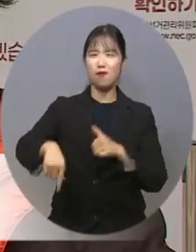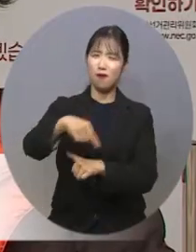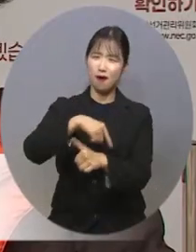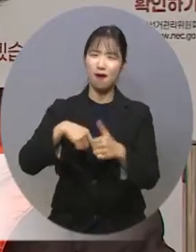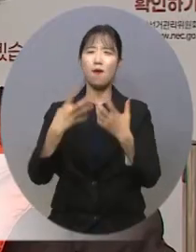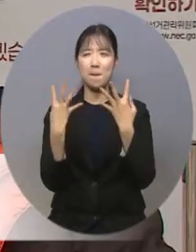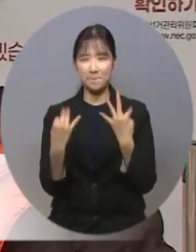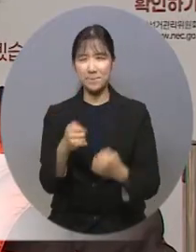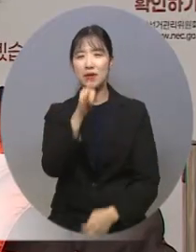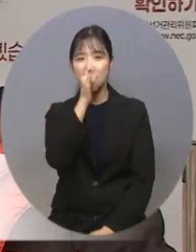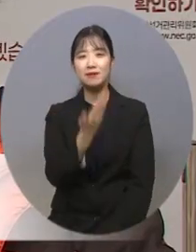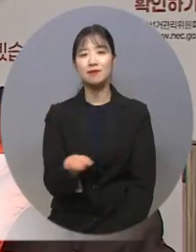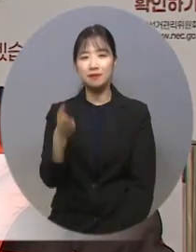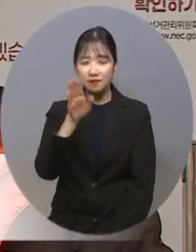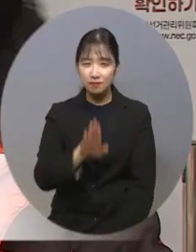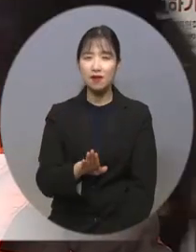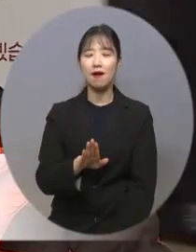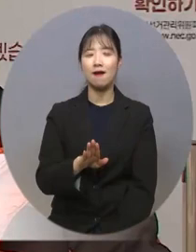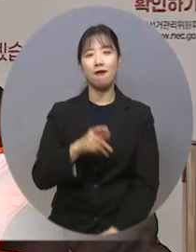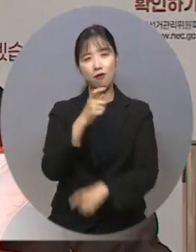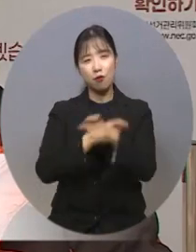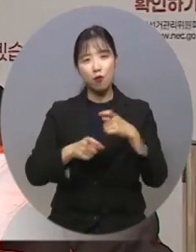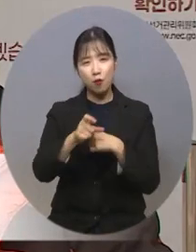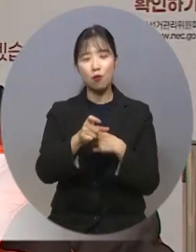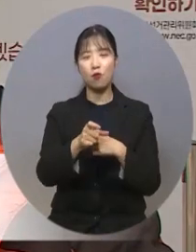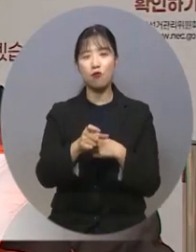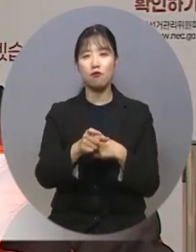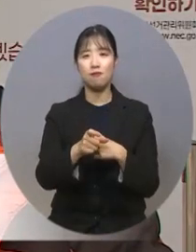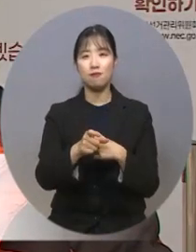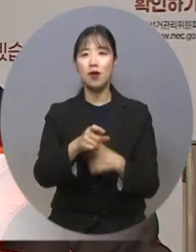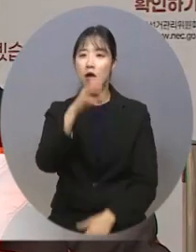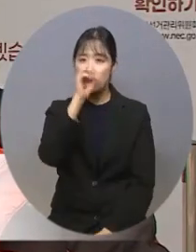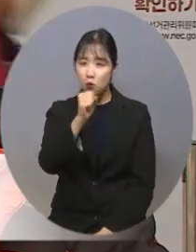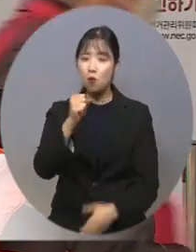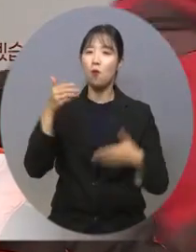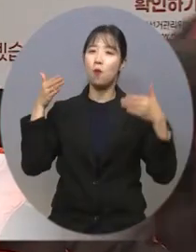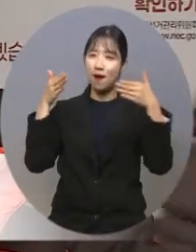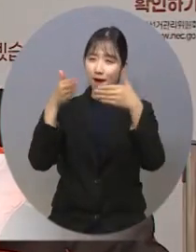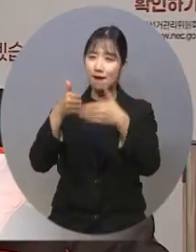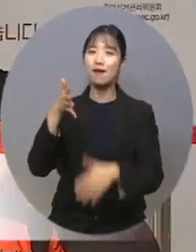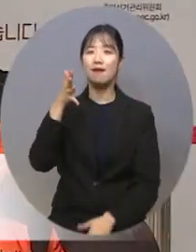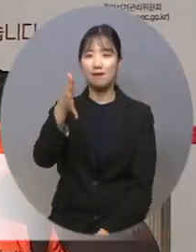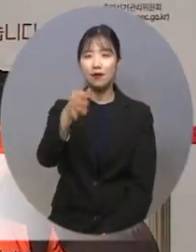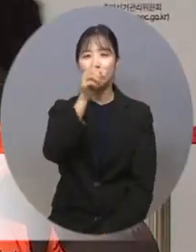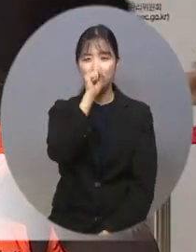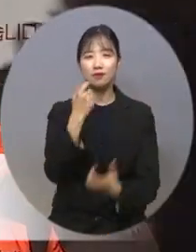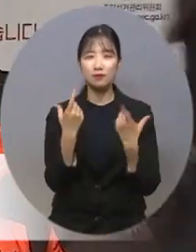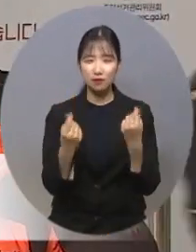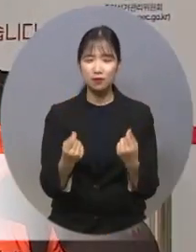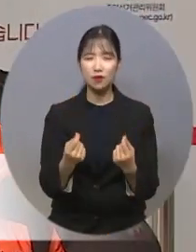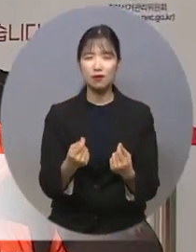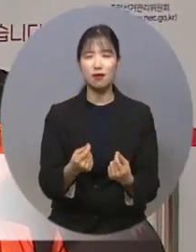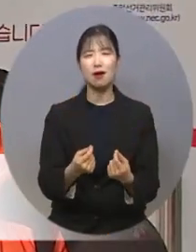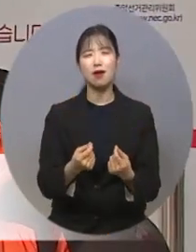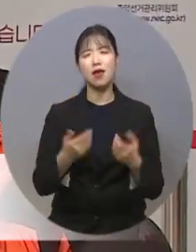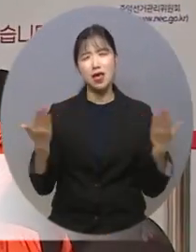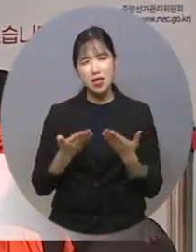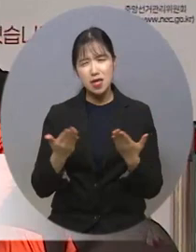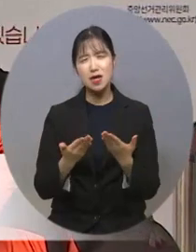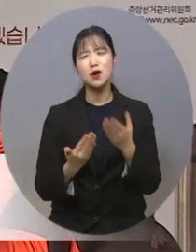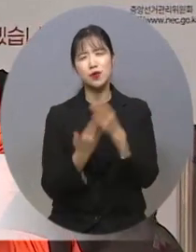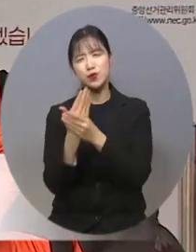많았는데 좀 더 좋은 방향으로 갔으면 좋겠고 이런저런 일도 참 많았던 것